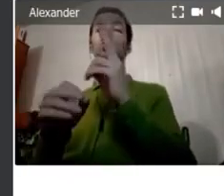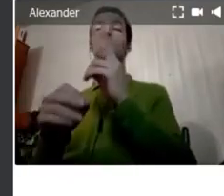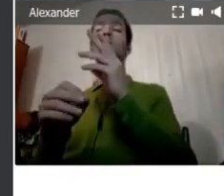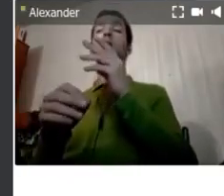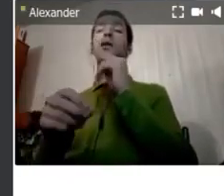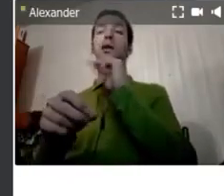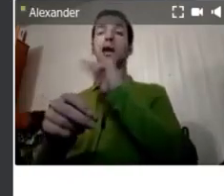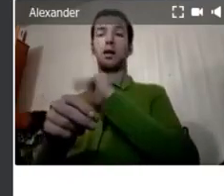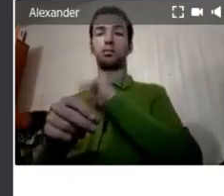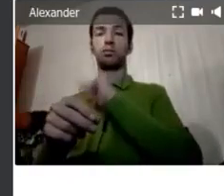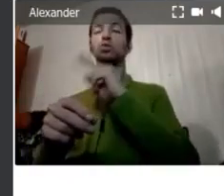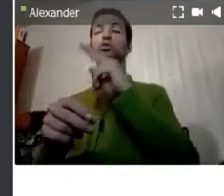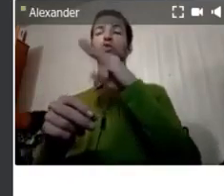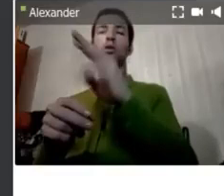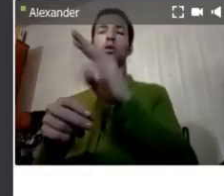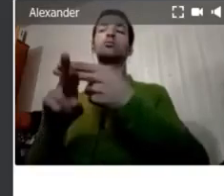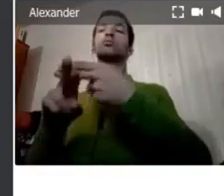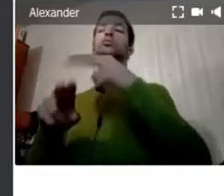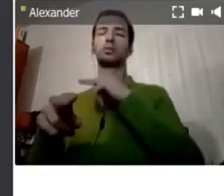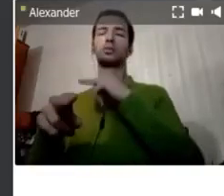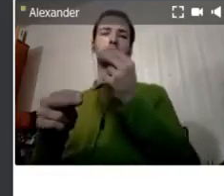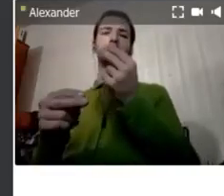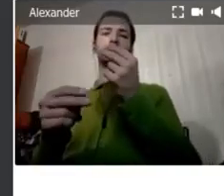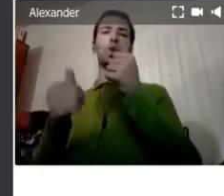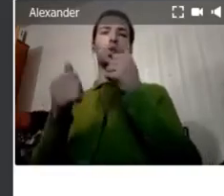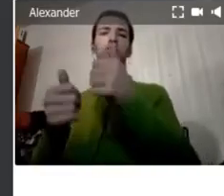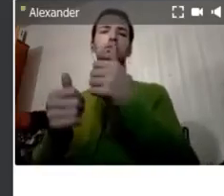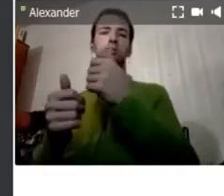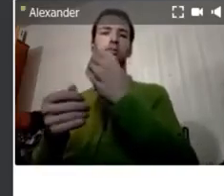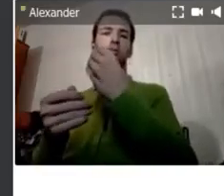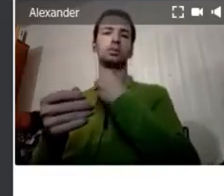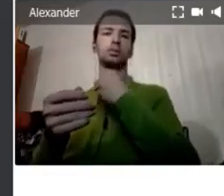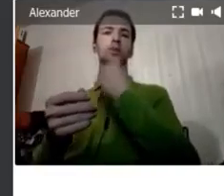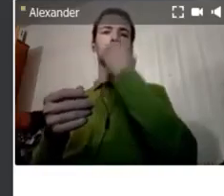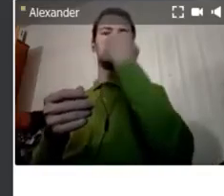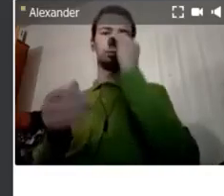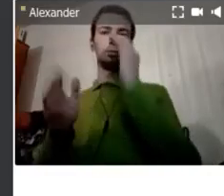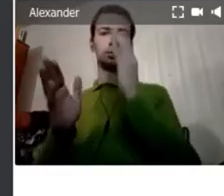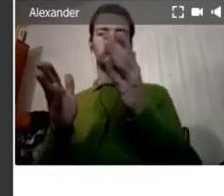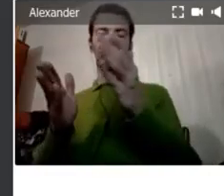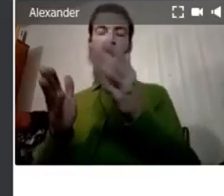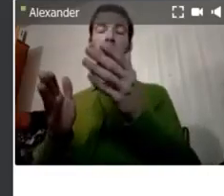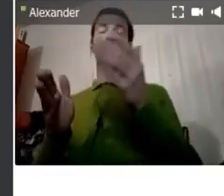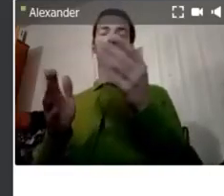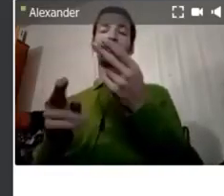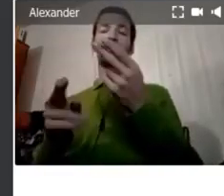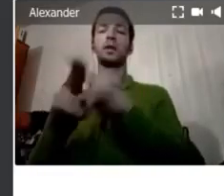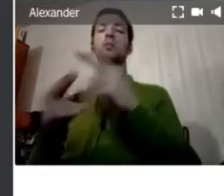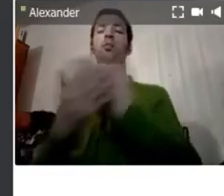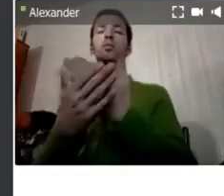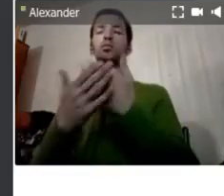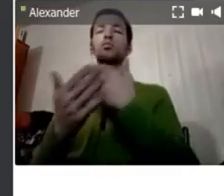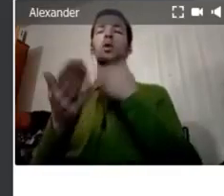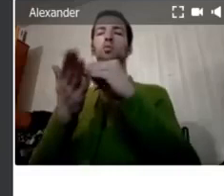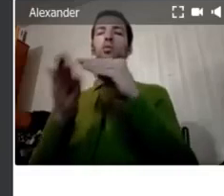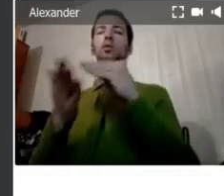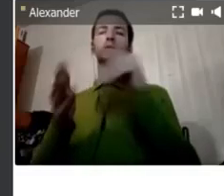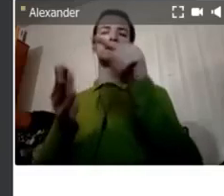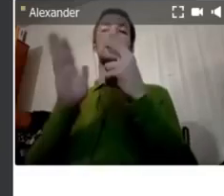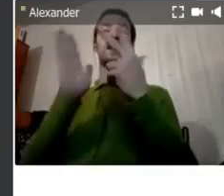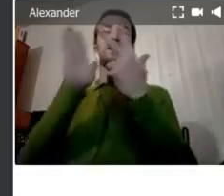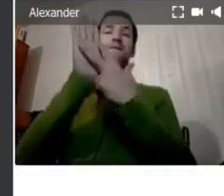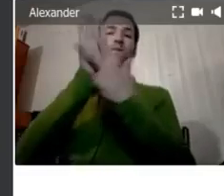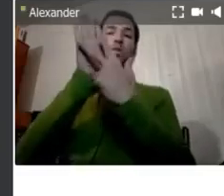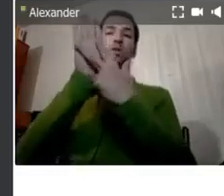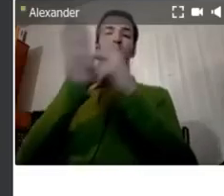от 6 до 8, то есть в среднем это 7. Влияет, на что это влияет, да? От чего это зависит? Зависит от